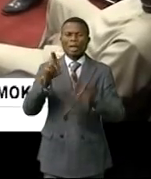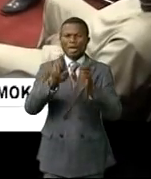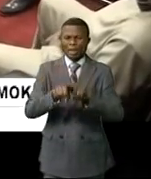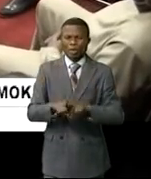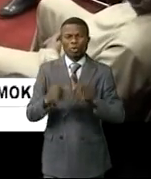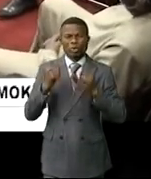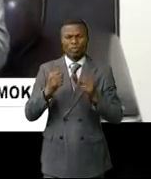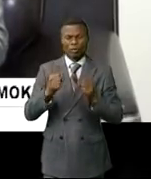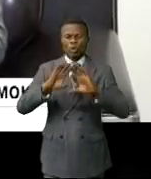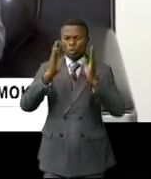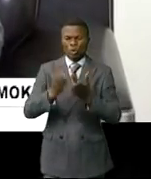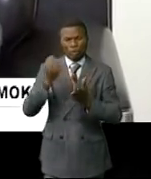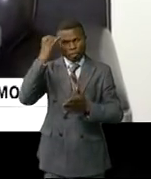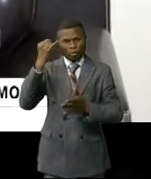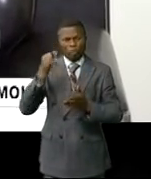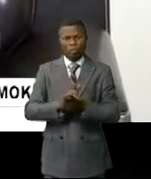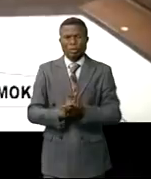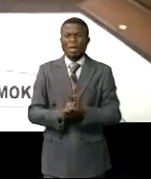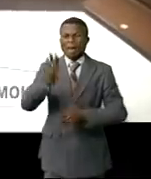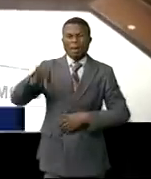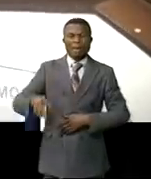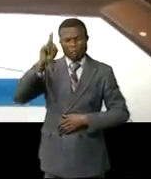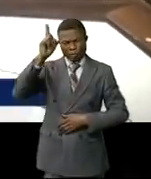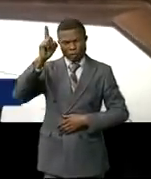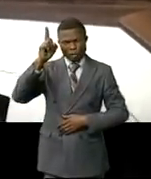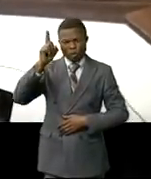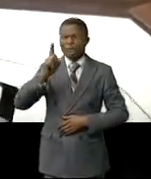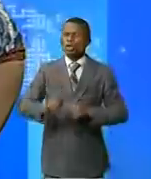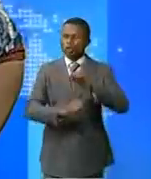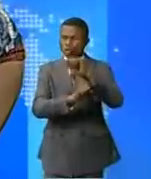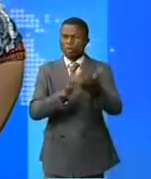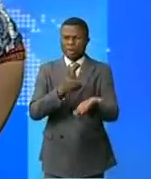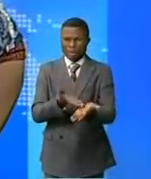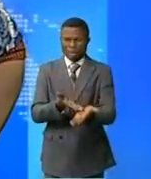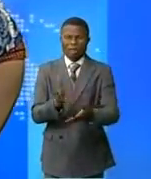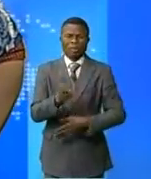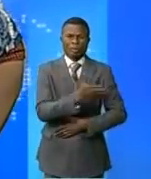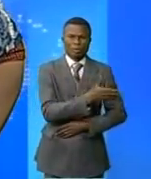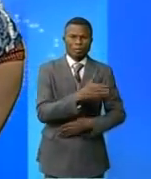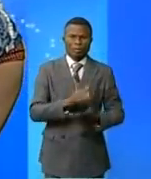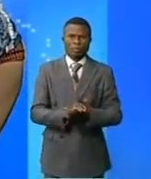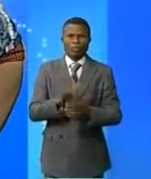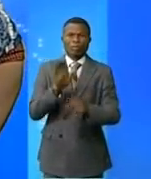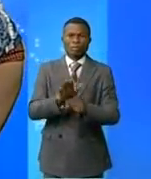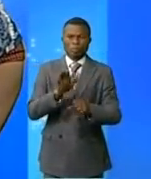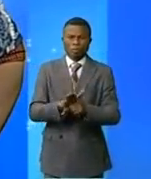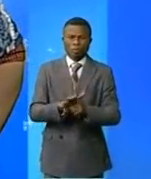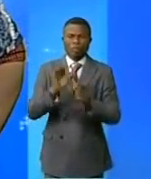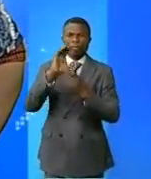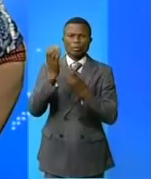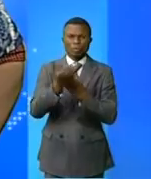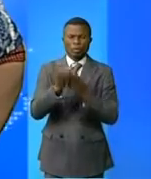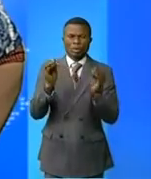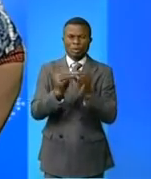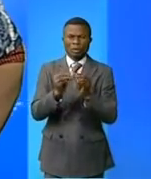toute considération, l'intérêt général doit être privilégié. L'actualité, c'est aussi cette clôture de l'atelier